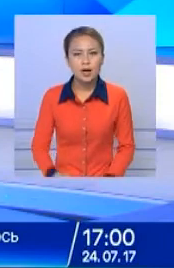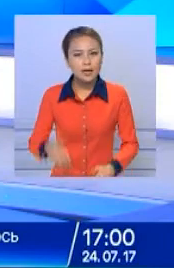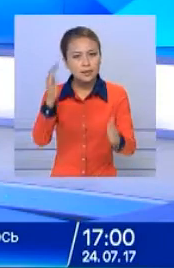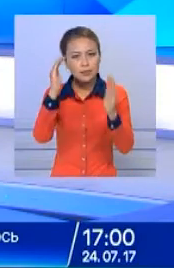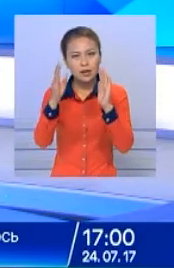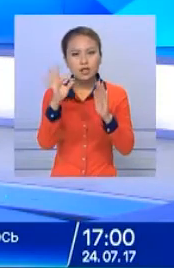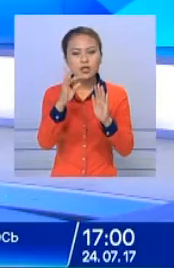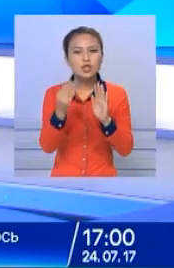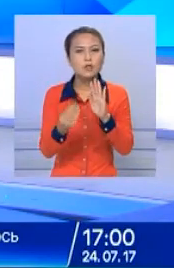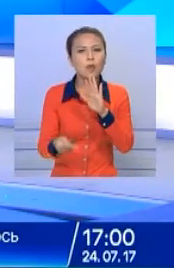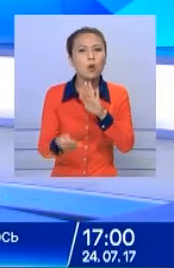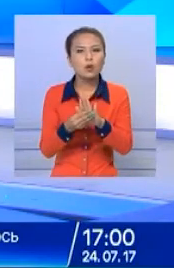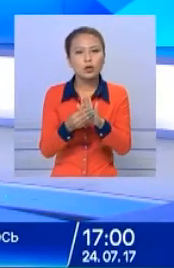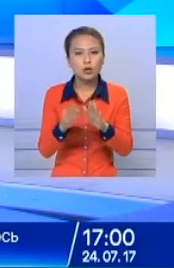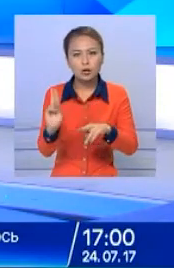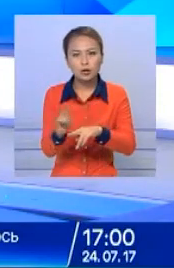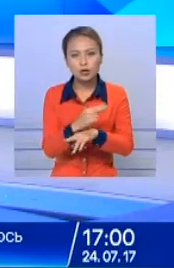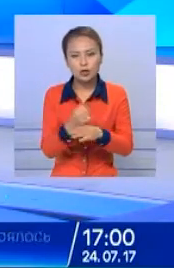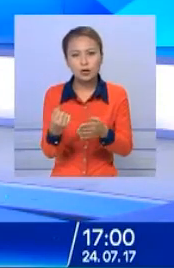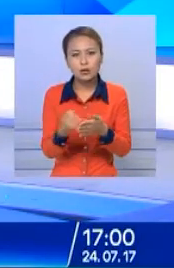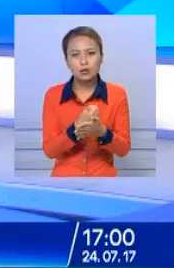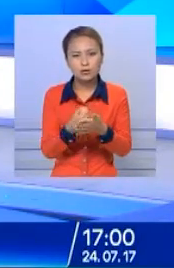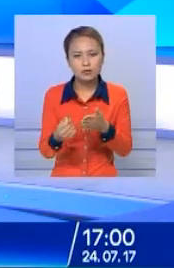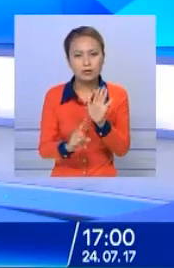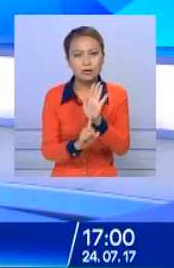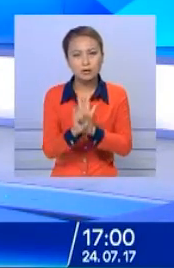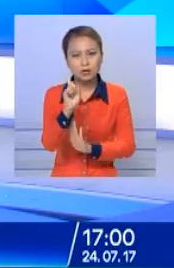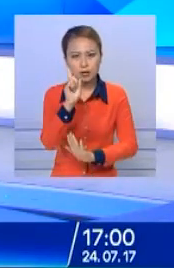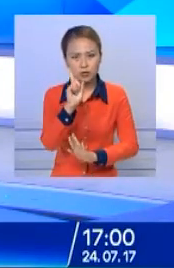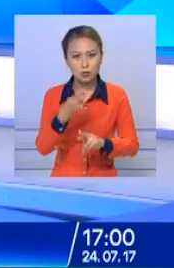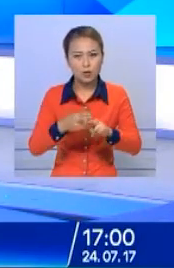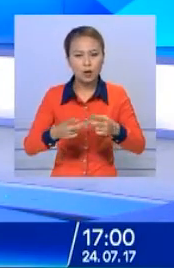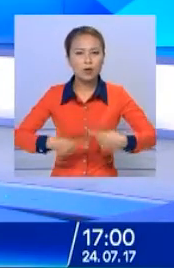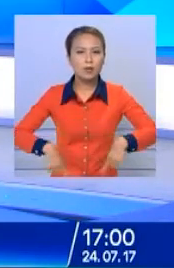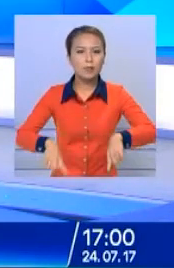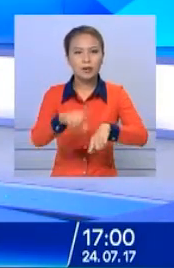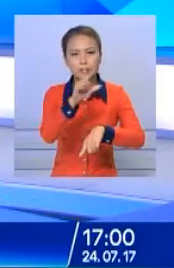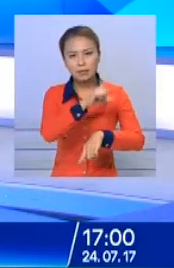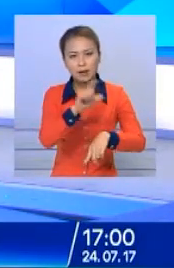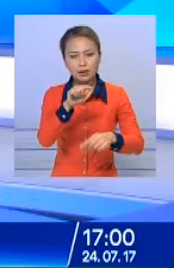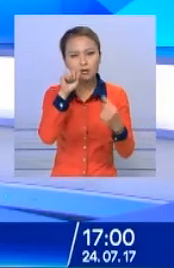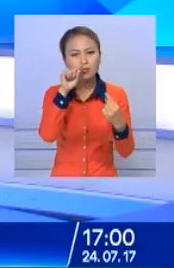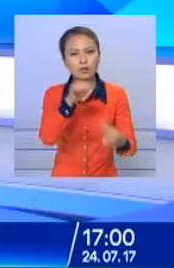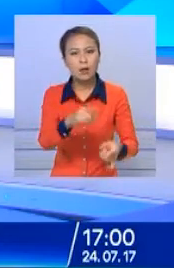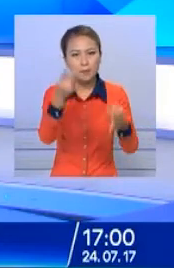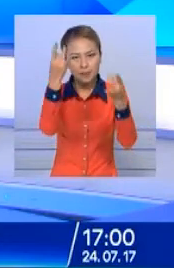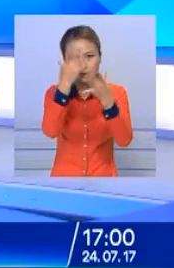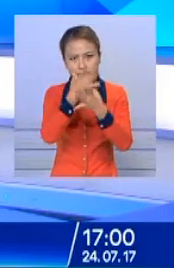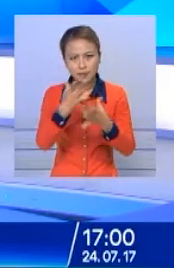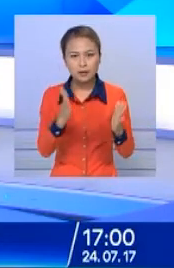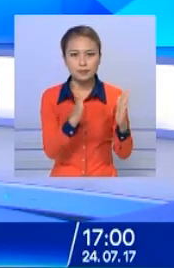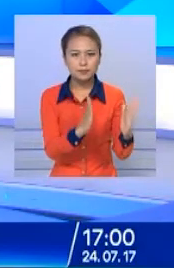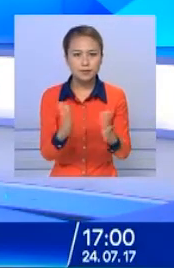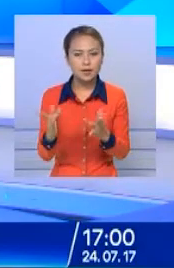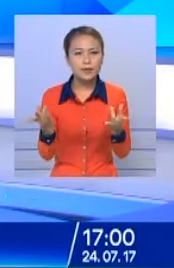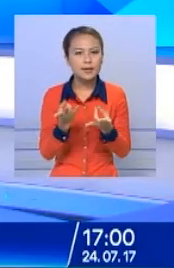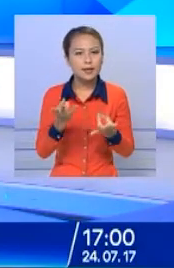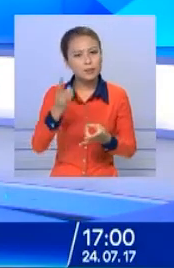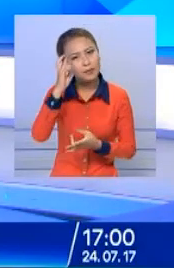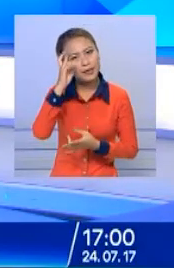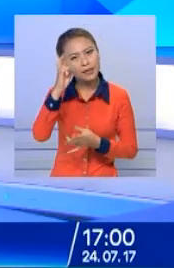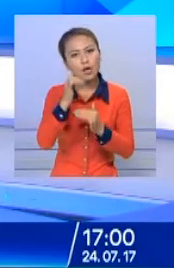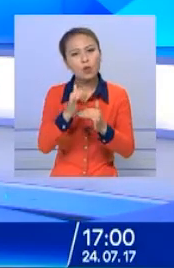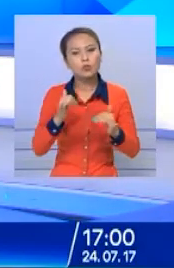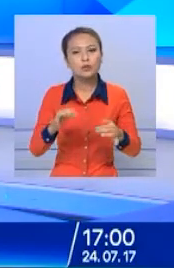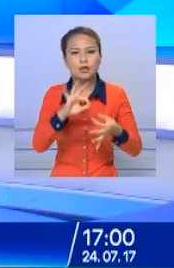Сыбайлас жемқорлықпен күрес отбасылық тәрбиеден басталады. Сонымен қатар қоғамда парақорлыққа қарсы мәдениетті қалыптастыру керек. Мемлекеттің